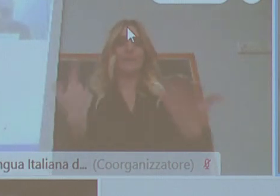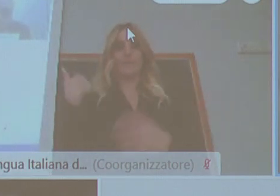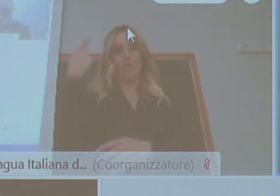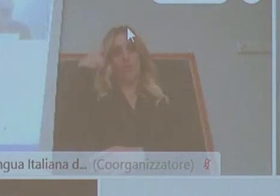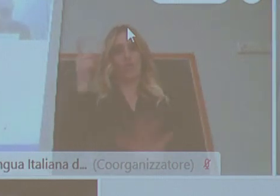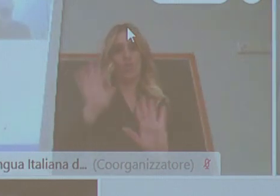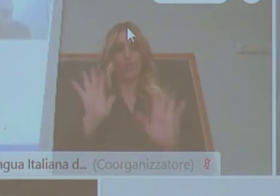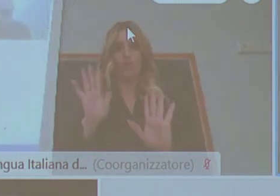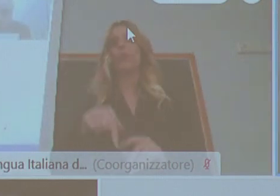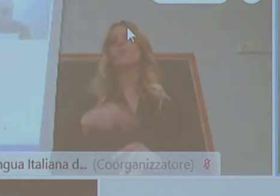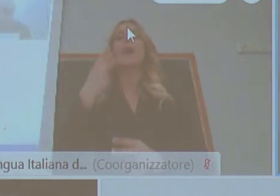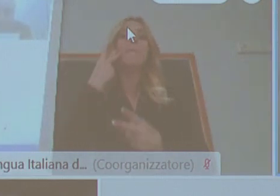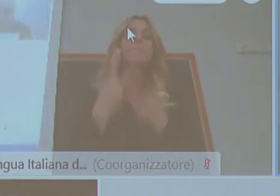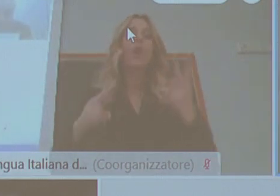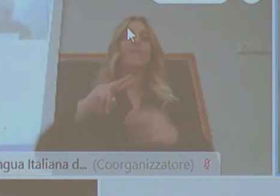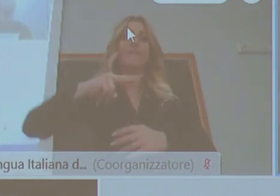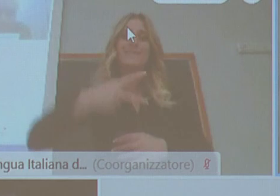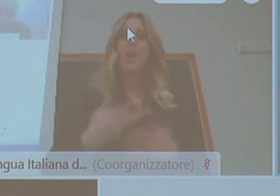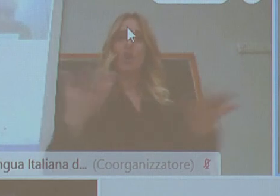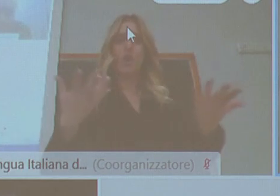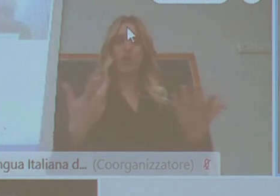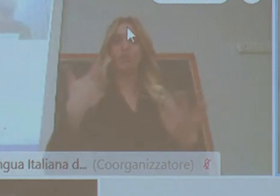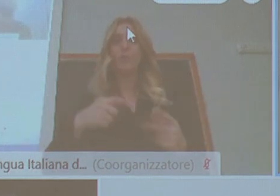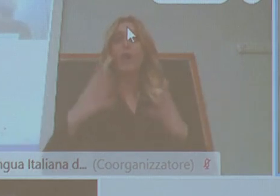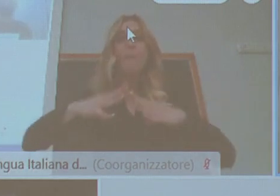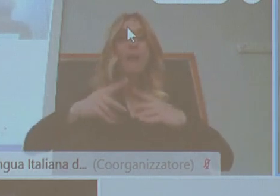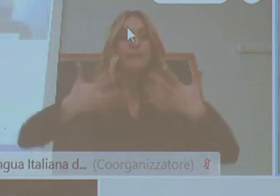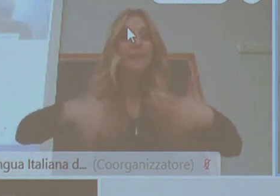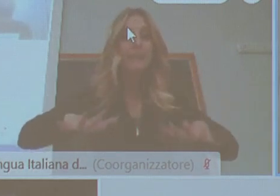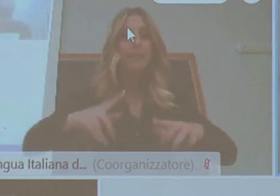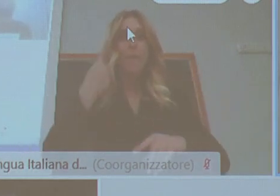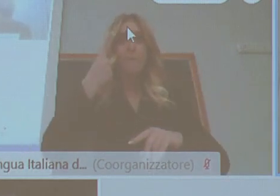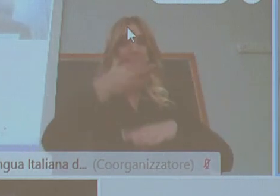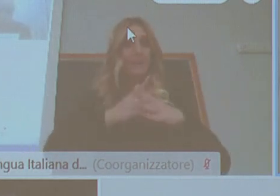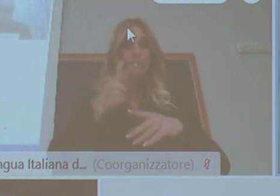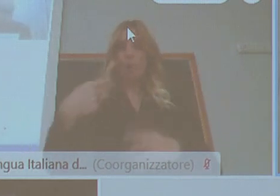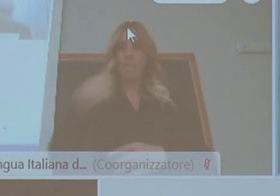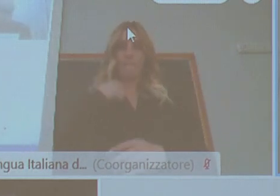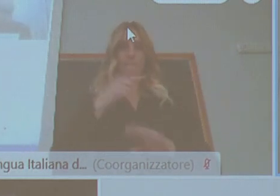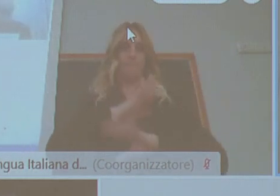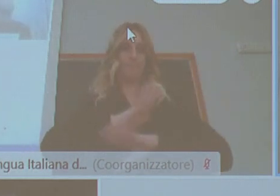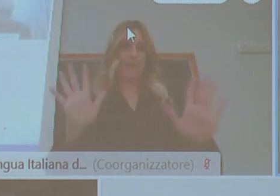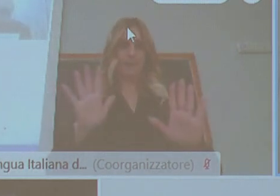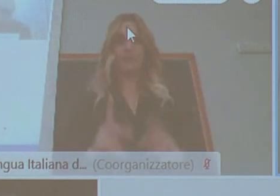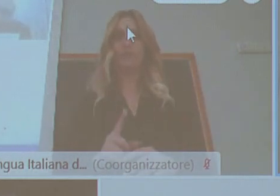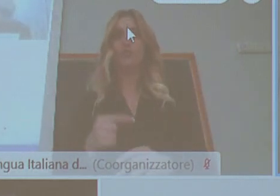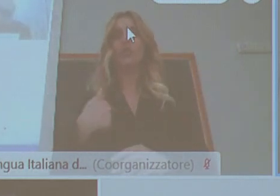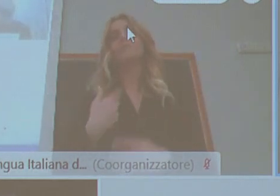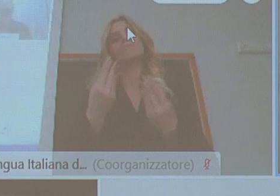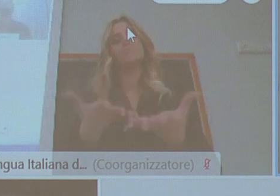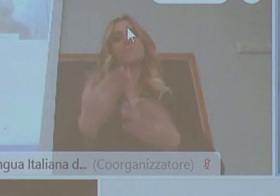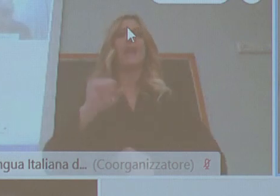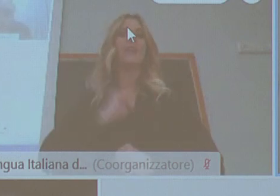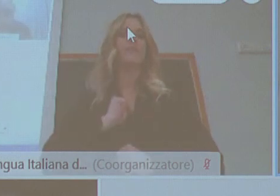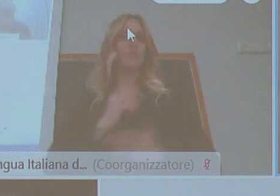round, un secondo set, visto che la partita non è finita. Il primo set l'abbiamo perso con l'ambiente. Io gli do fiducia in